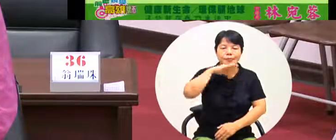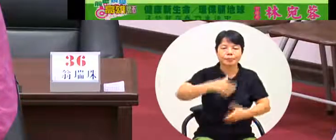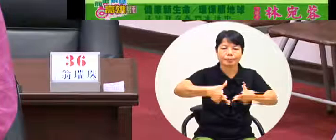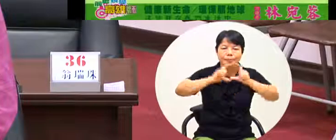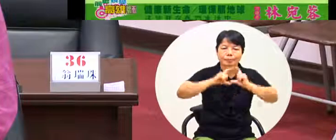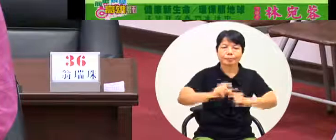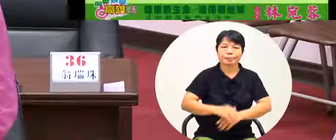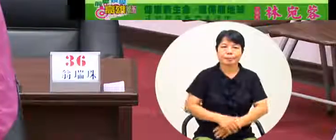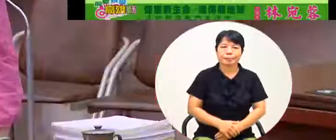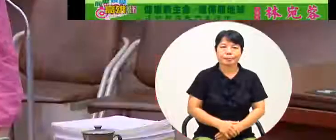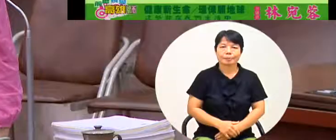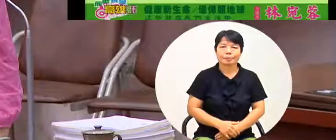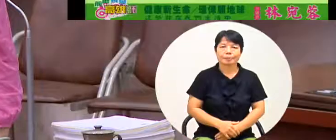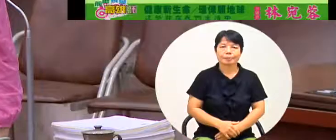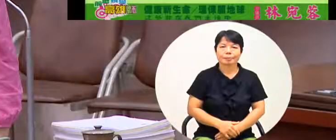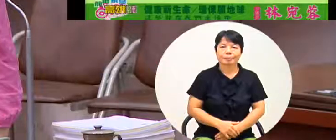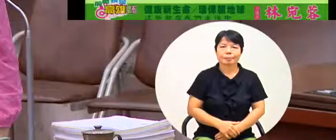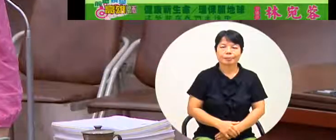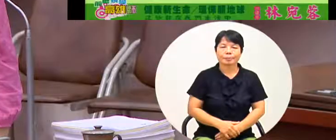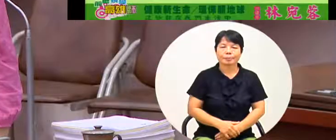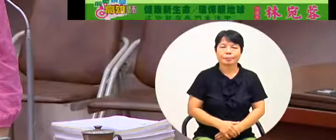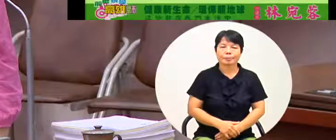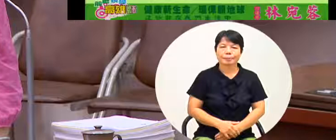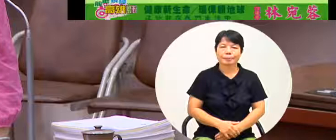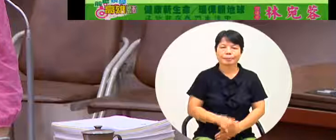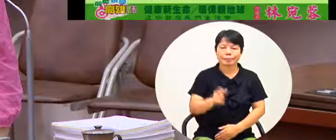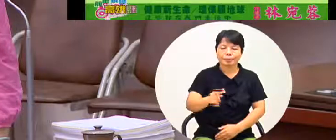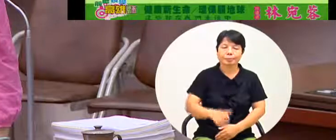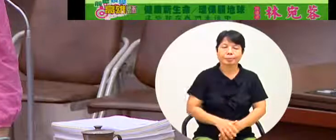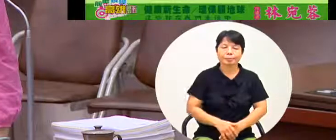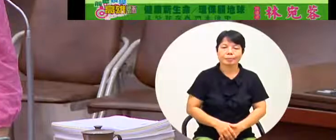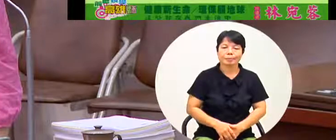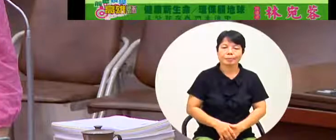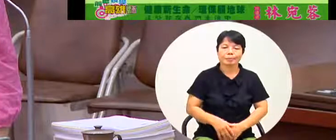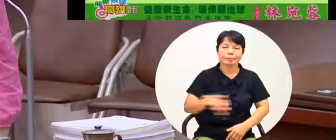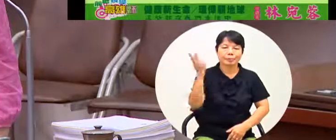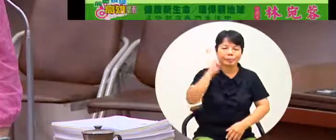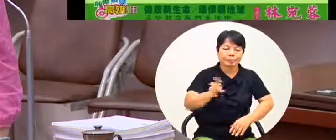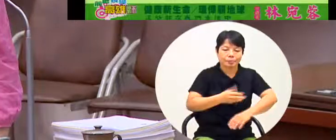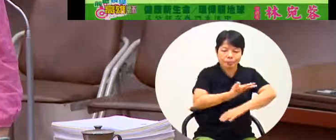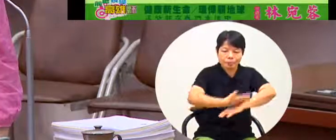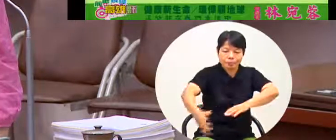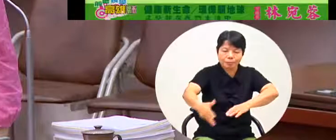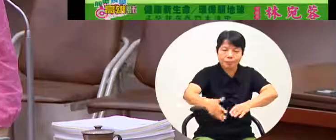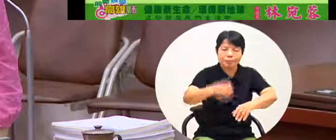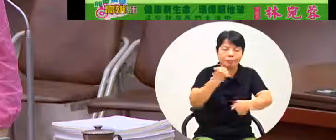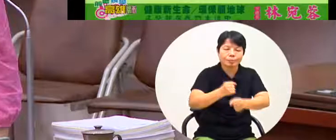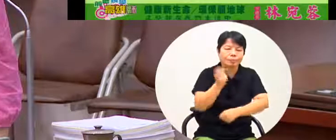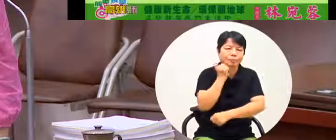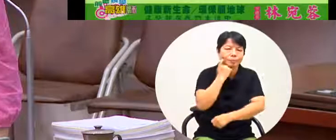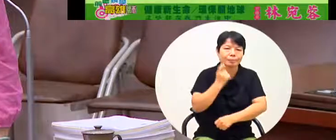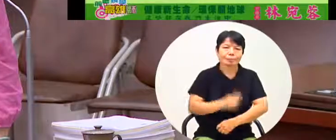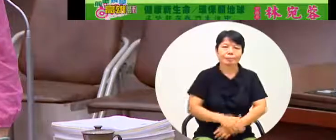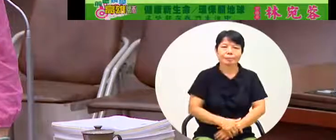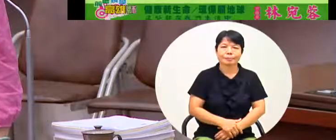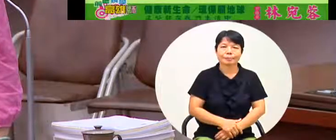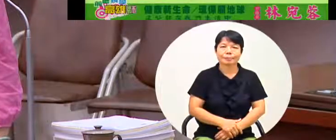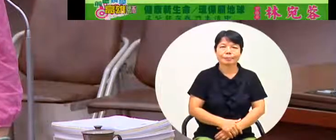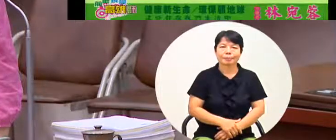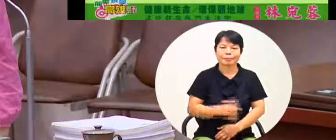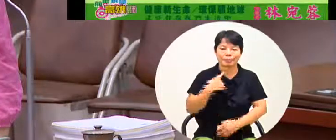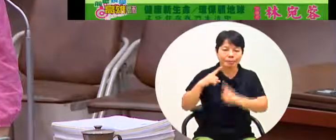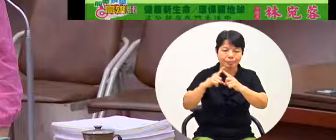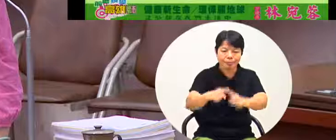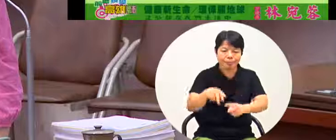这个排水沟啦，都是这盖啦，这个都是盖啦，我们去看都不会通啊。